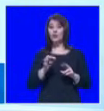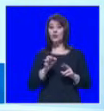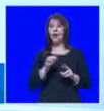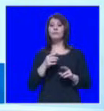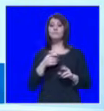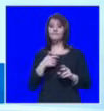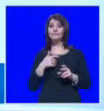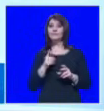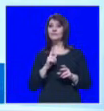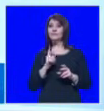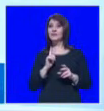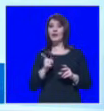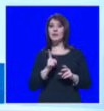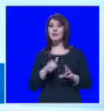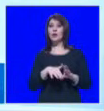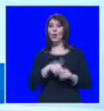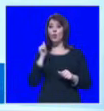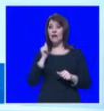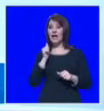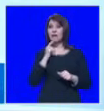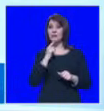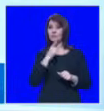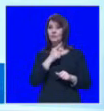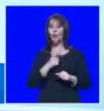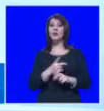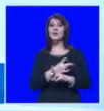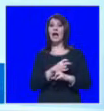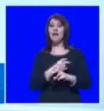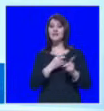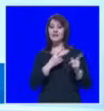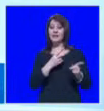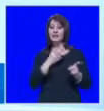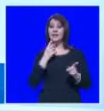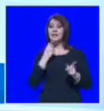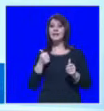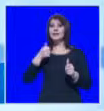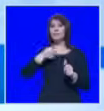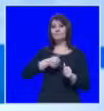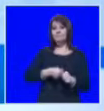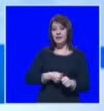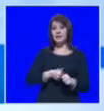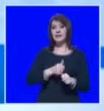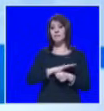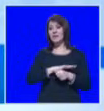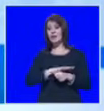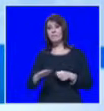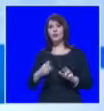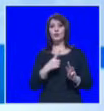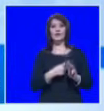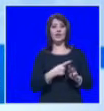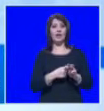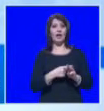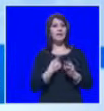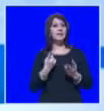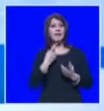искане към Австрия и Румъния и България да се присъединят напълно към Шенген. За какво се борите? Искате да предизвикате конкретна